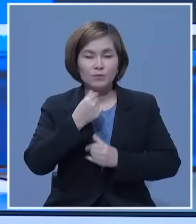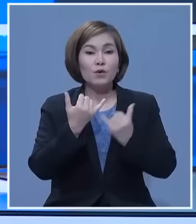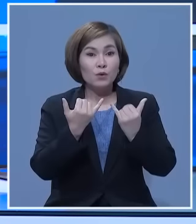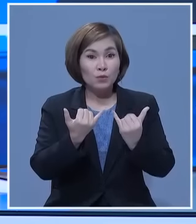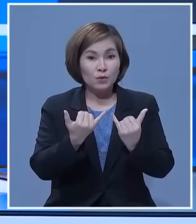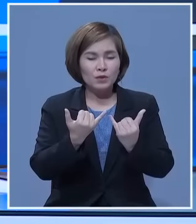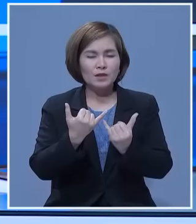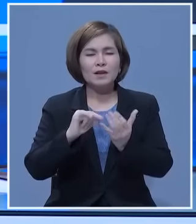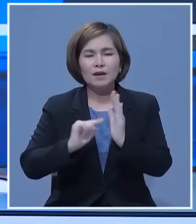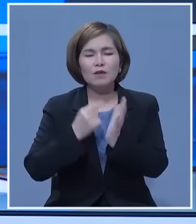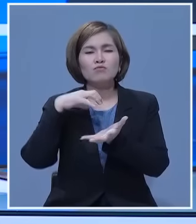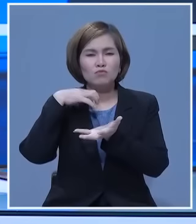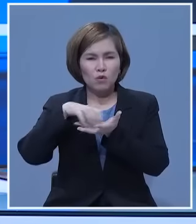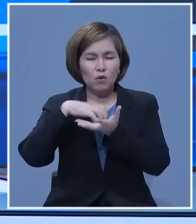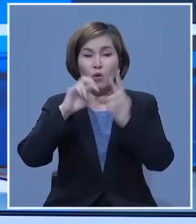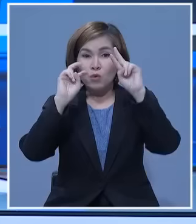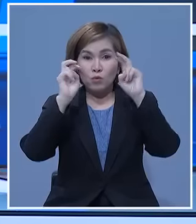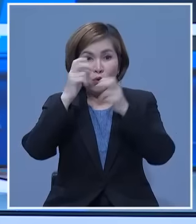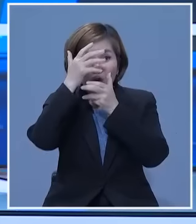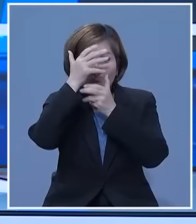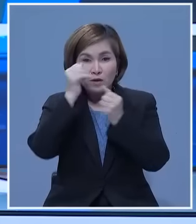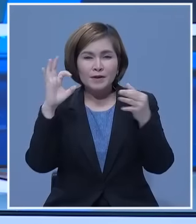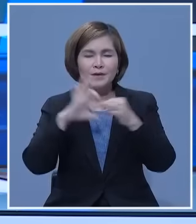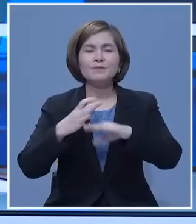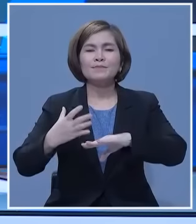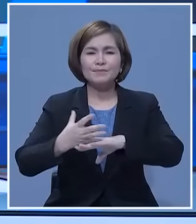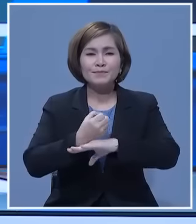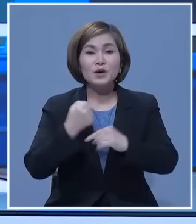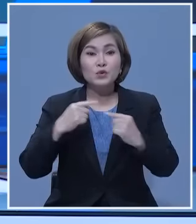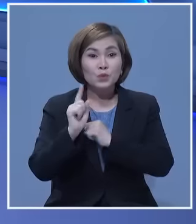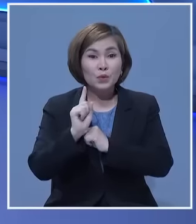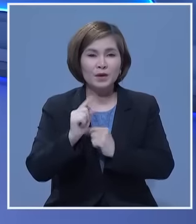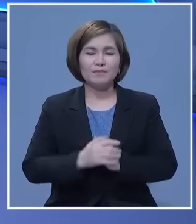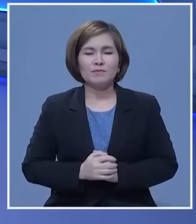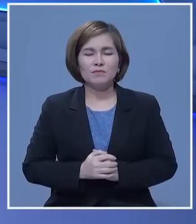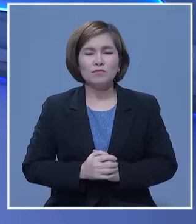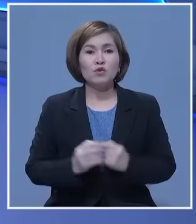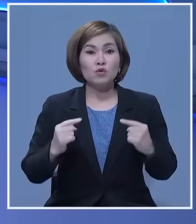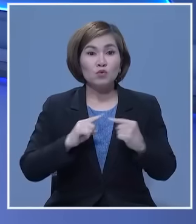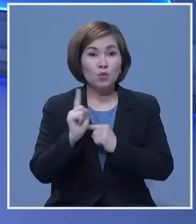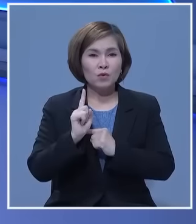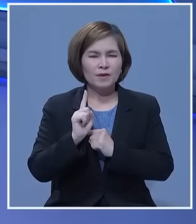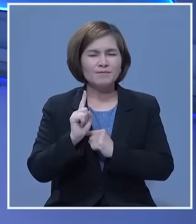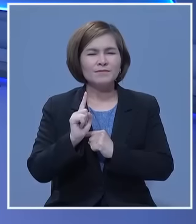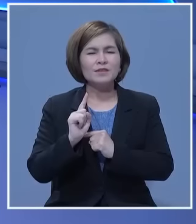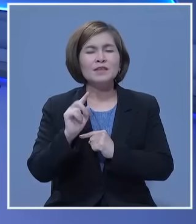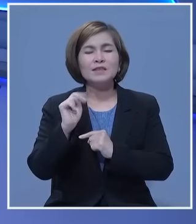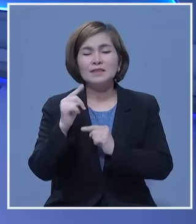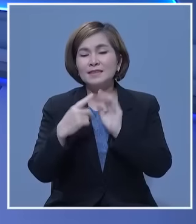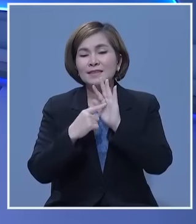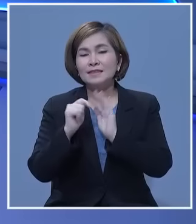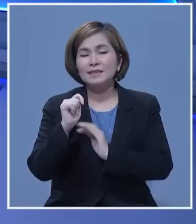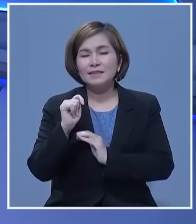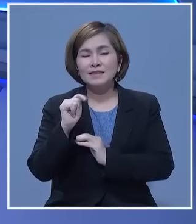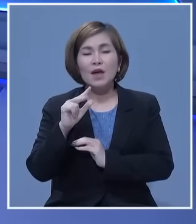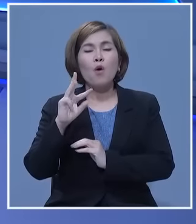วันนี้เริ่มต้นกันด้วยประเด็นที่ร้อนแรงที่สุดในแวดวงการเมืองก็คือการค backกลับมาของคุณณฐวุฒิใสสเกื้อนะคะหลังจากที่ก่อนหน้านี้